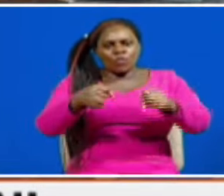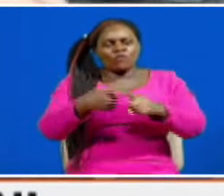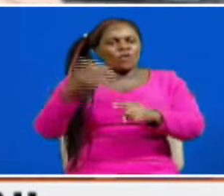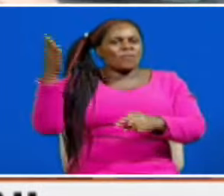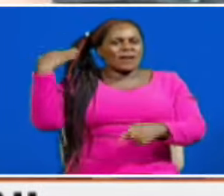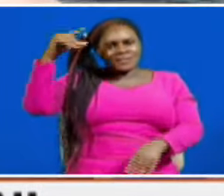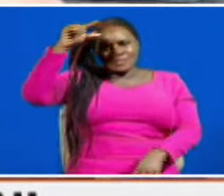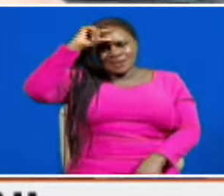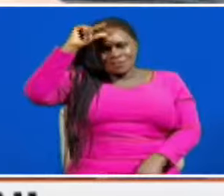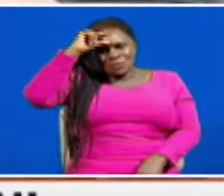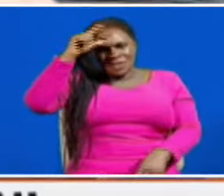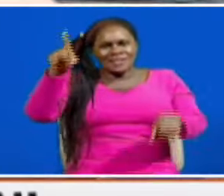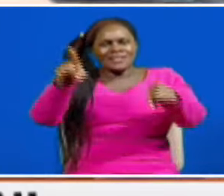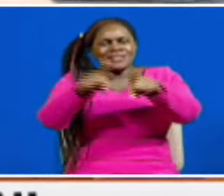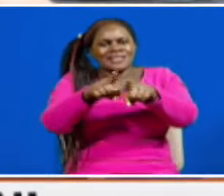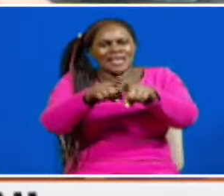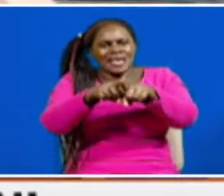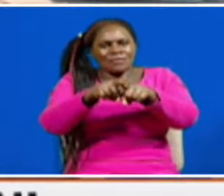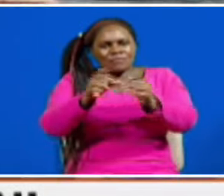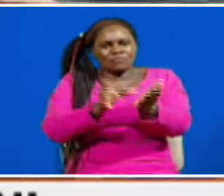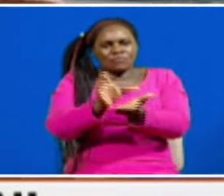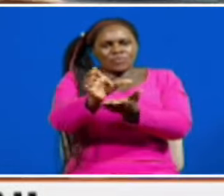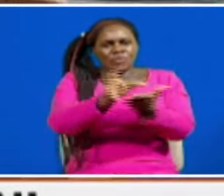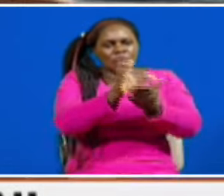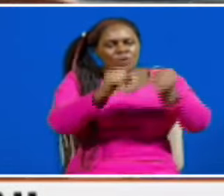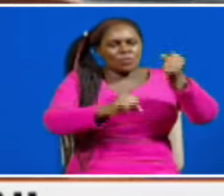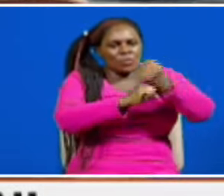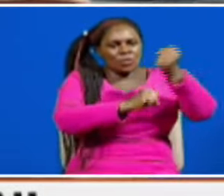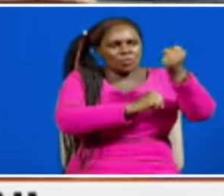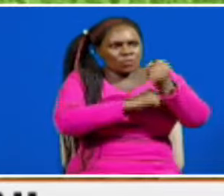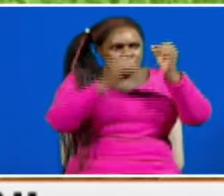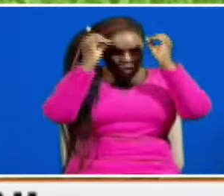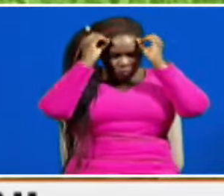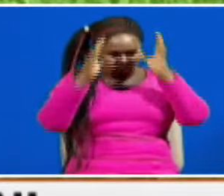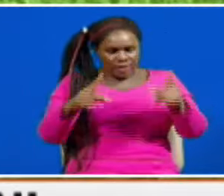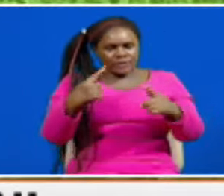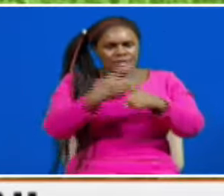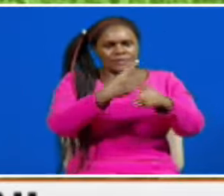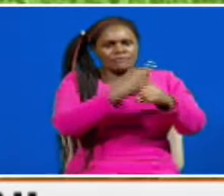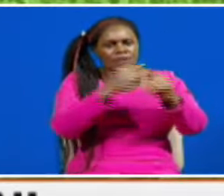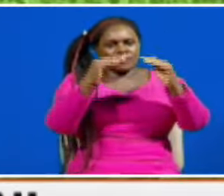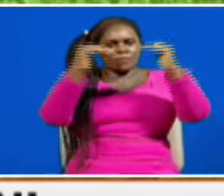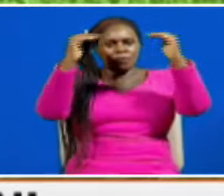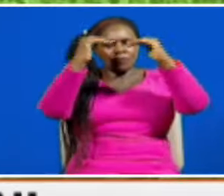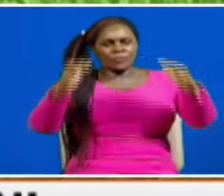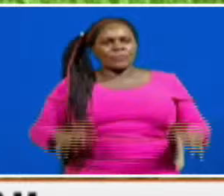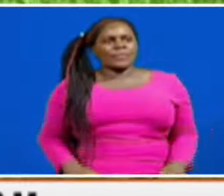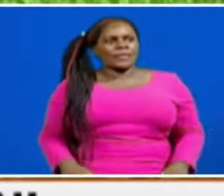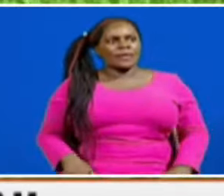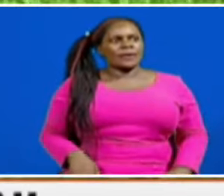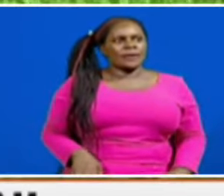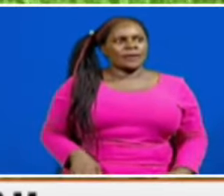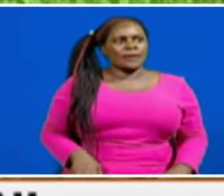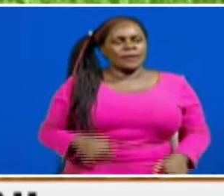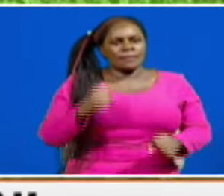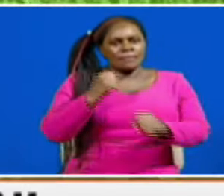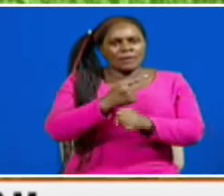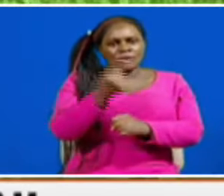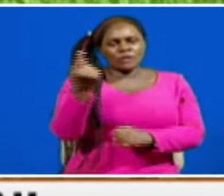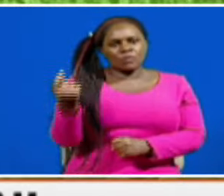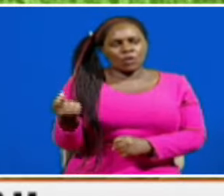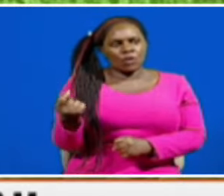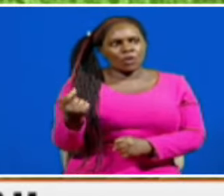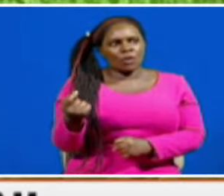ily pamoja na kutoa fedha za kuf masomo kwa vio mbal mbali nimia wacha nichel yu k